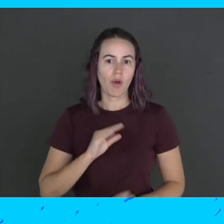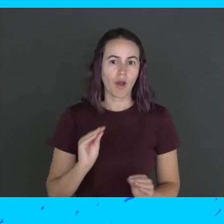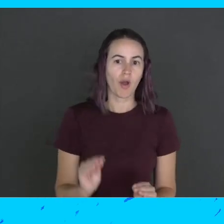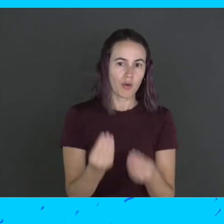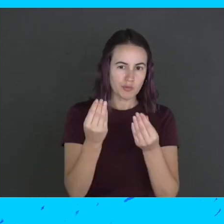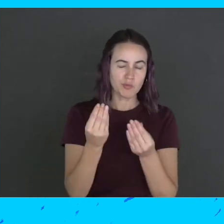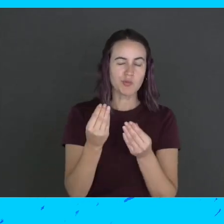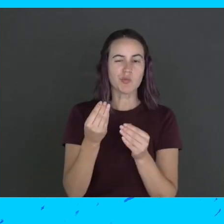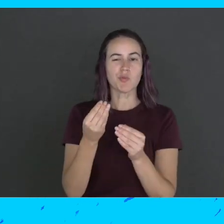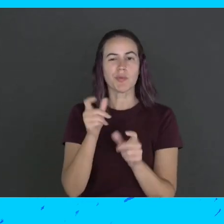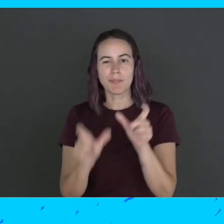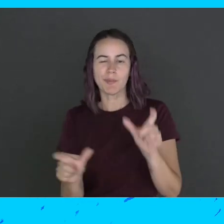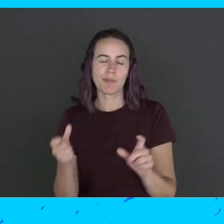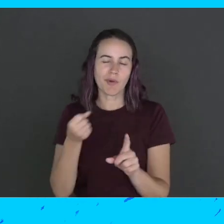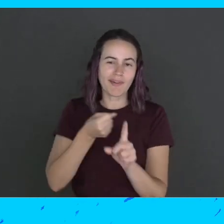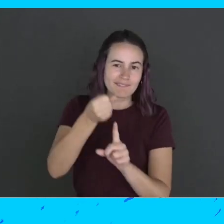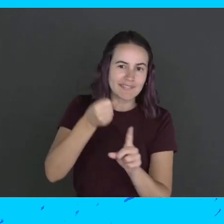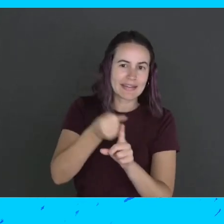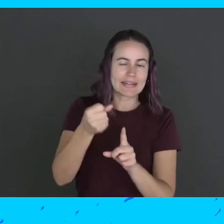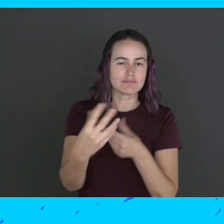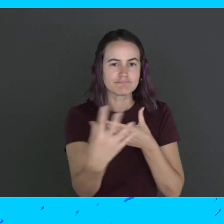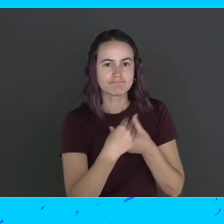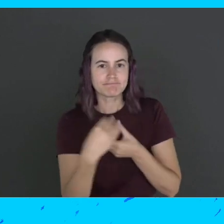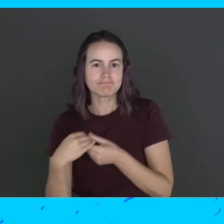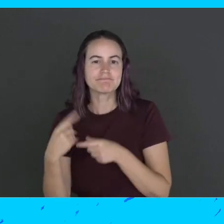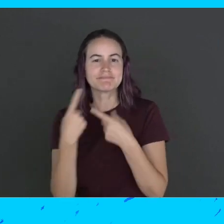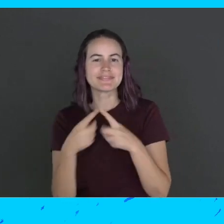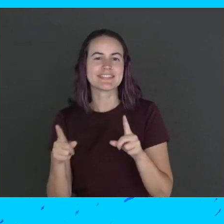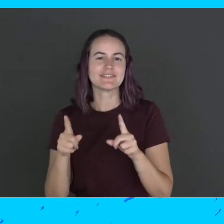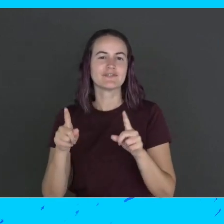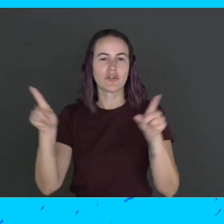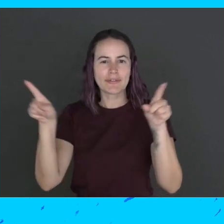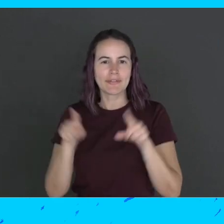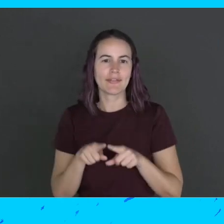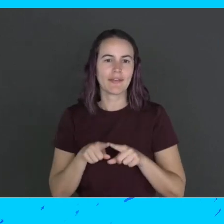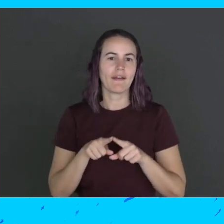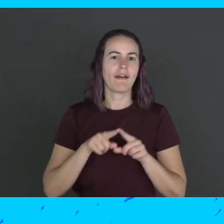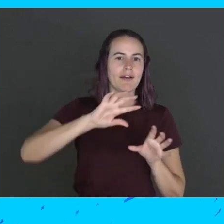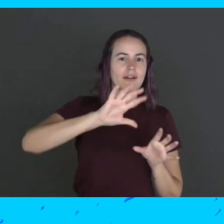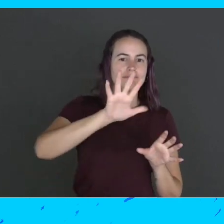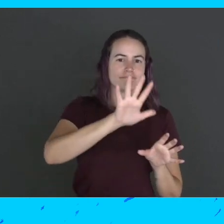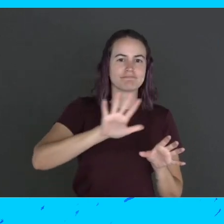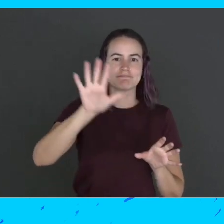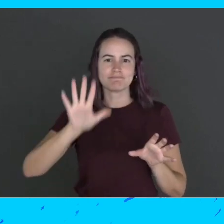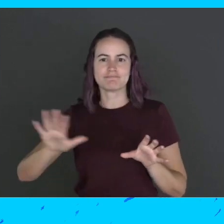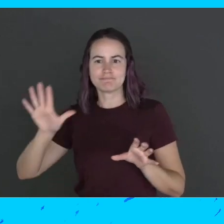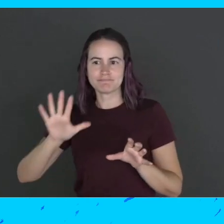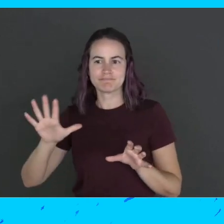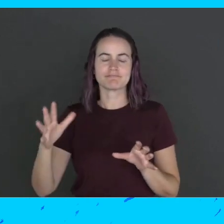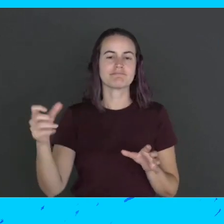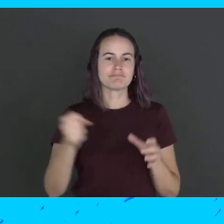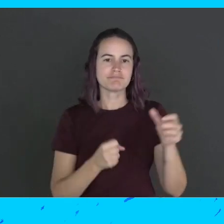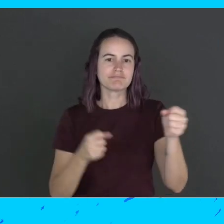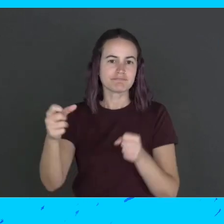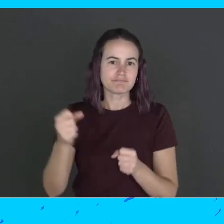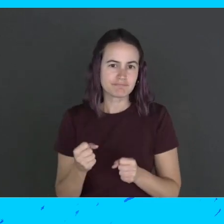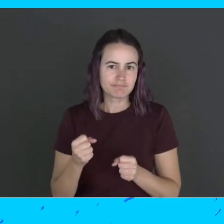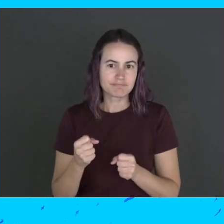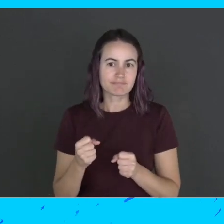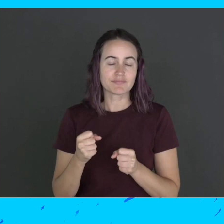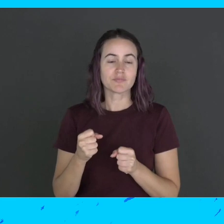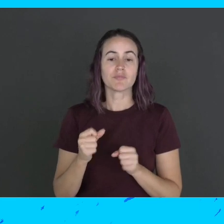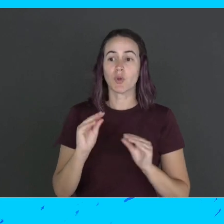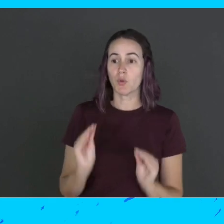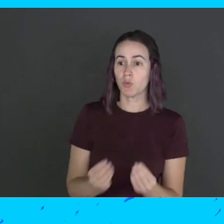programmes créés pour la santé des adolescents, effectivement, mais qui ne sont pas d'accès à toutes les